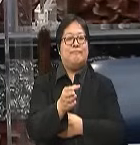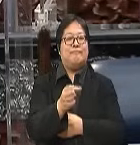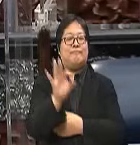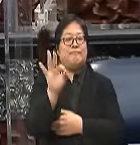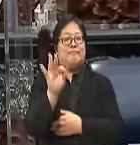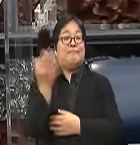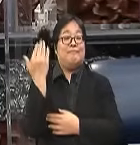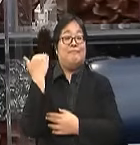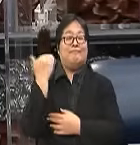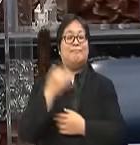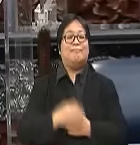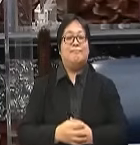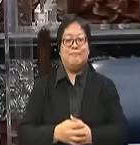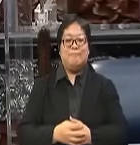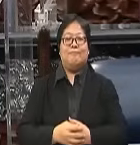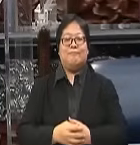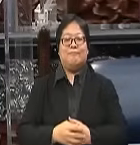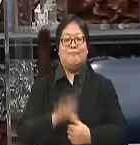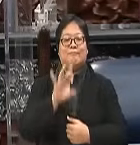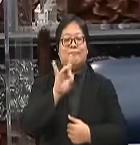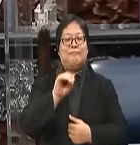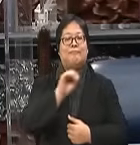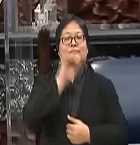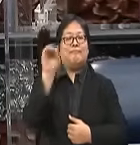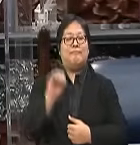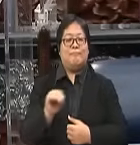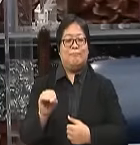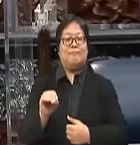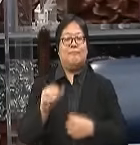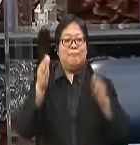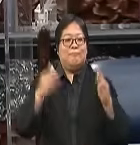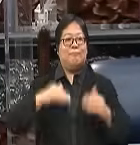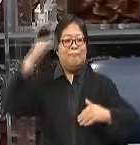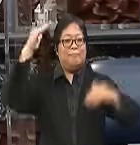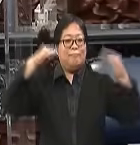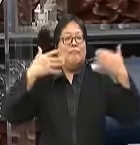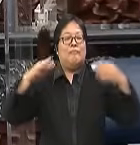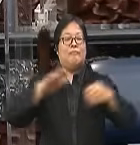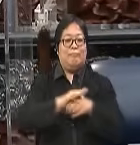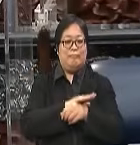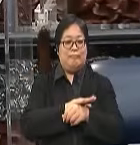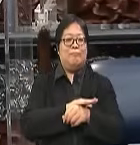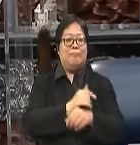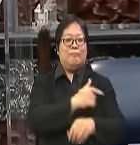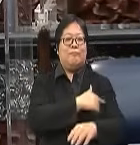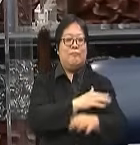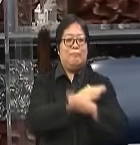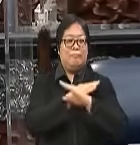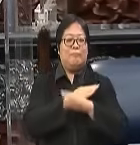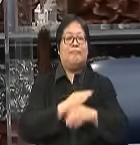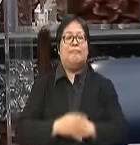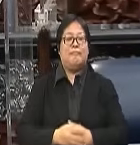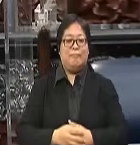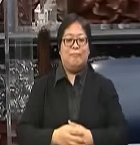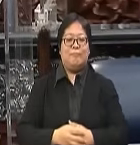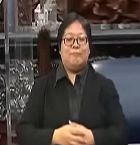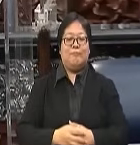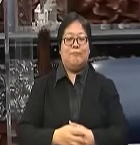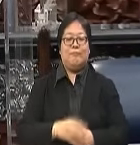September elfa's 87 produk2 setelah pun completed diestimasikan